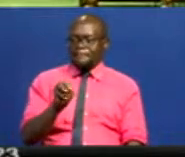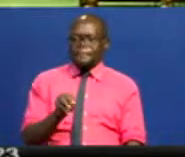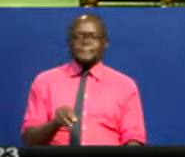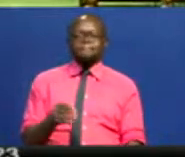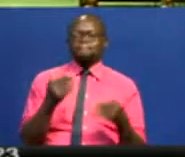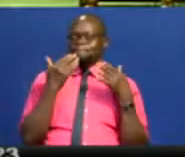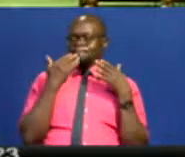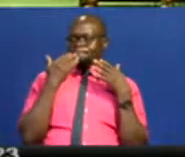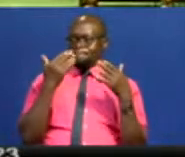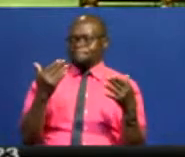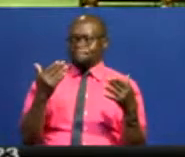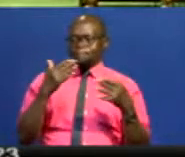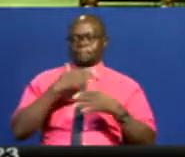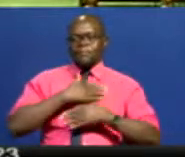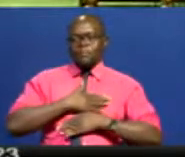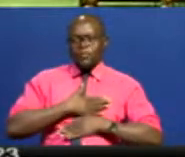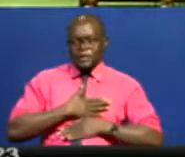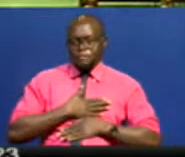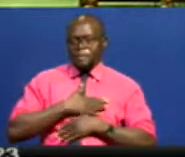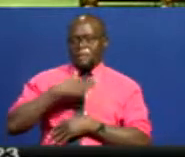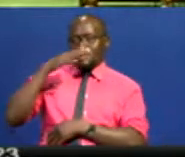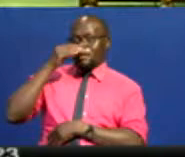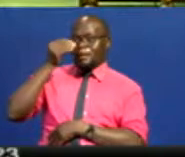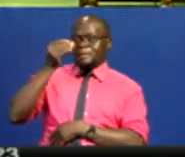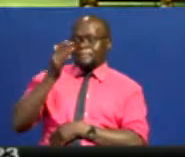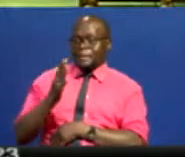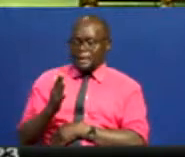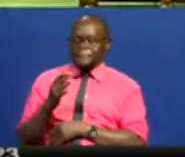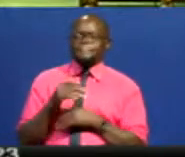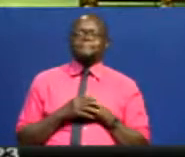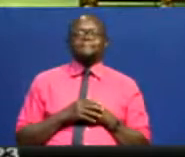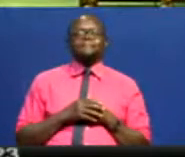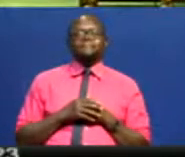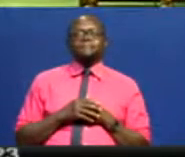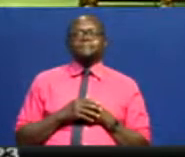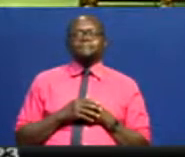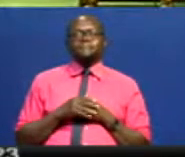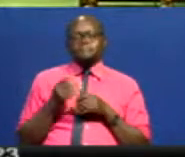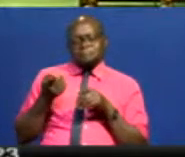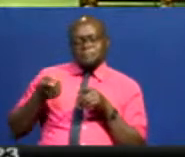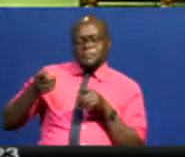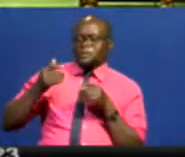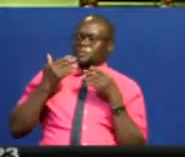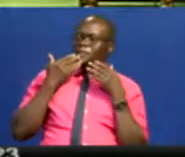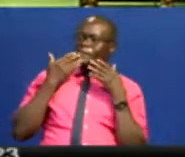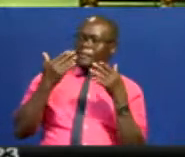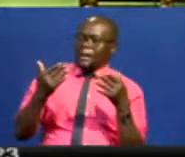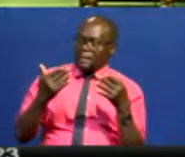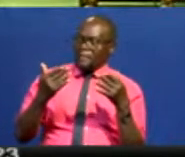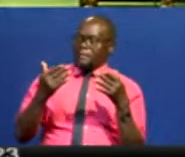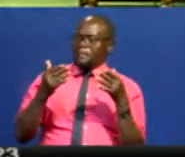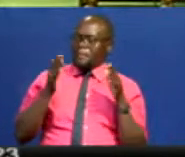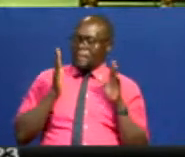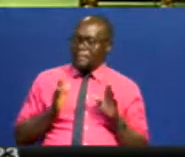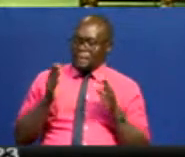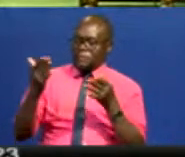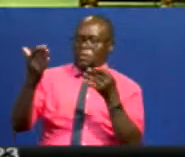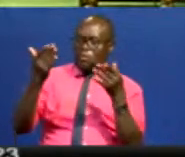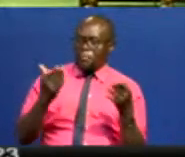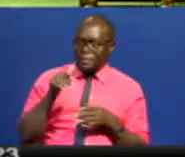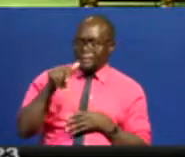Asante sana Mheshimiwa Spika, na mimi niweze kupongeza Mheshimiwa ambaye ameleta mjadala huu